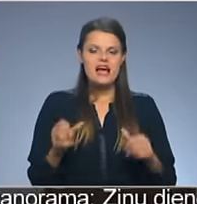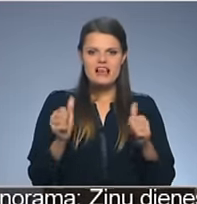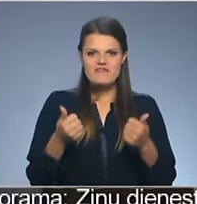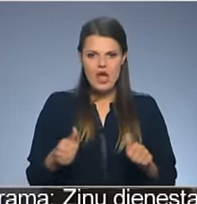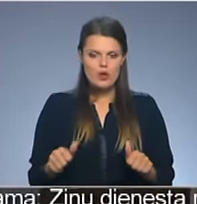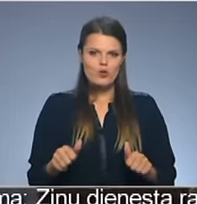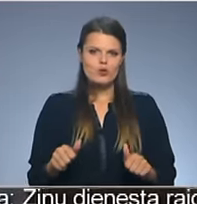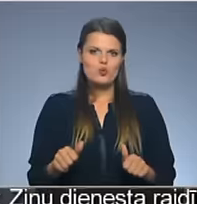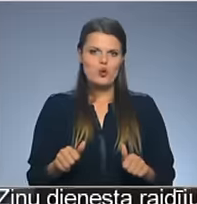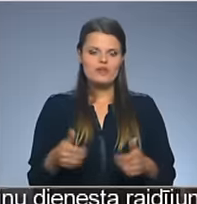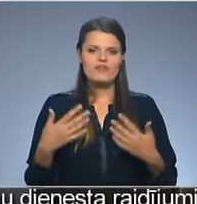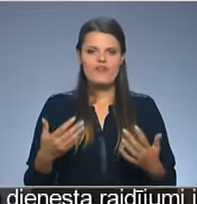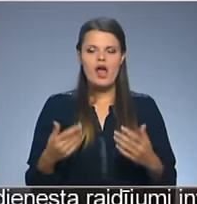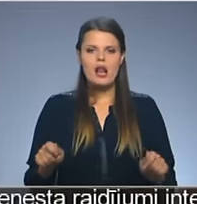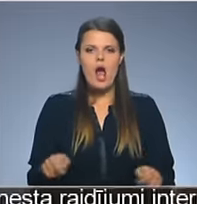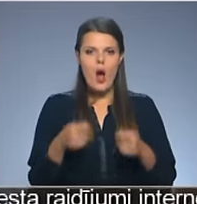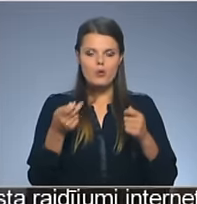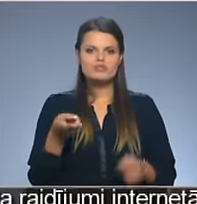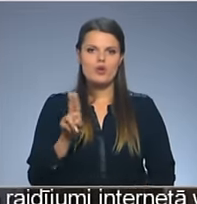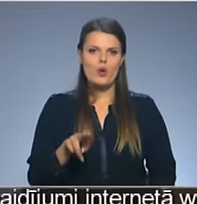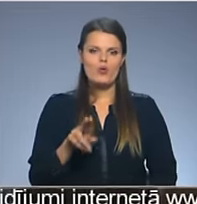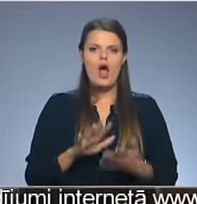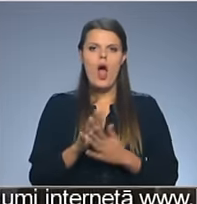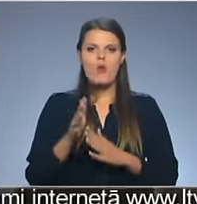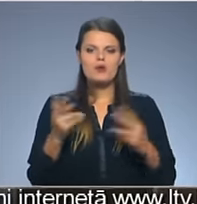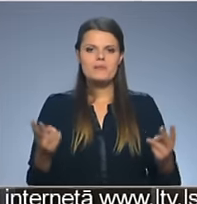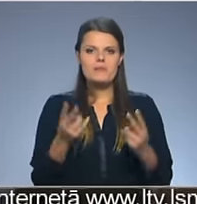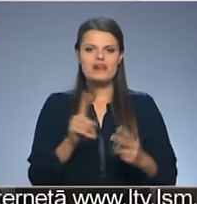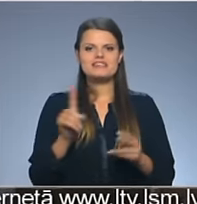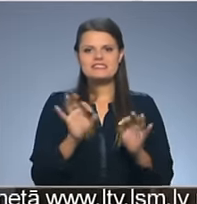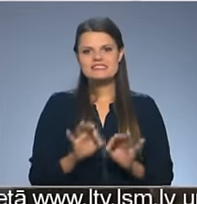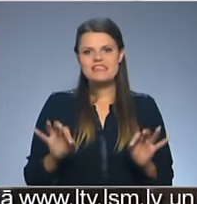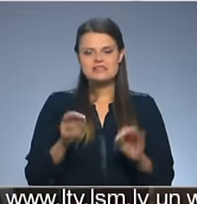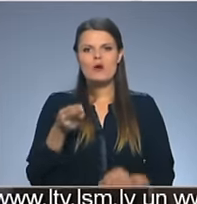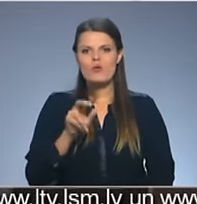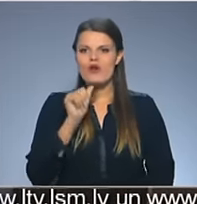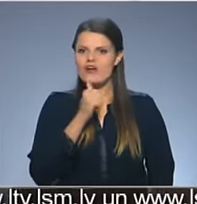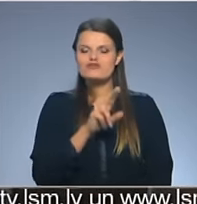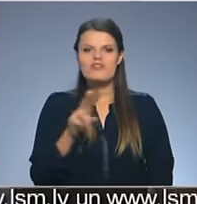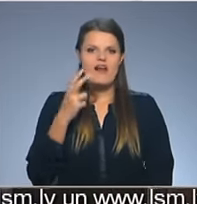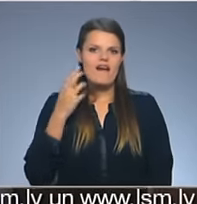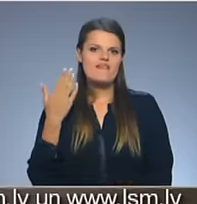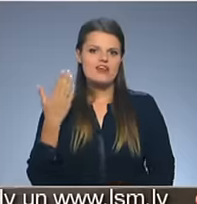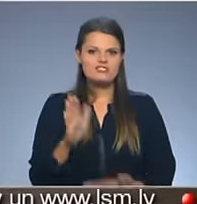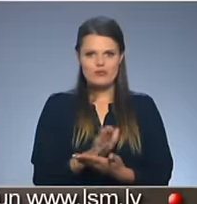veidot. Viegli audzēt, un augļi parasti ir skaistāk un garšīgāk nekā vecajām